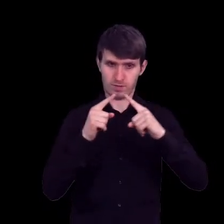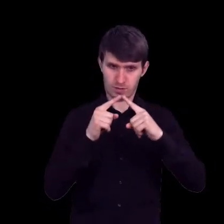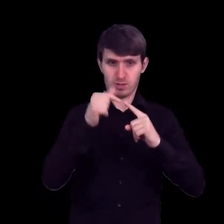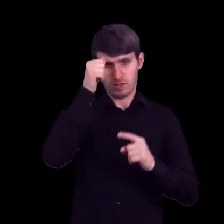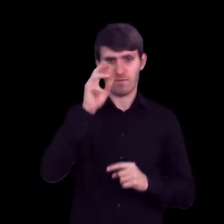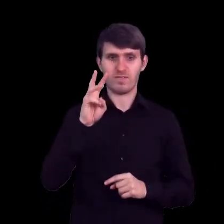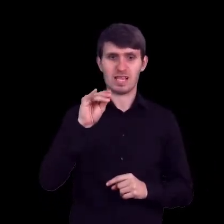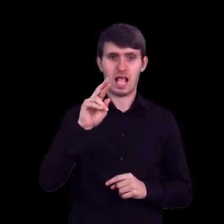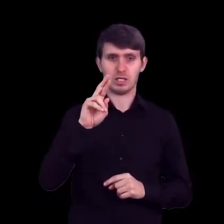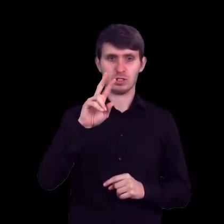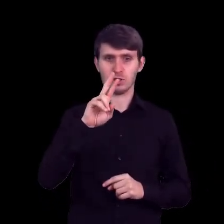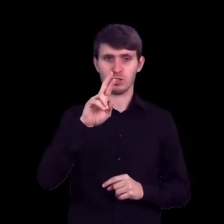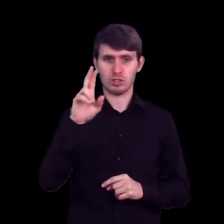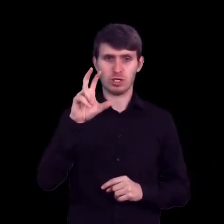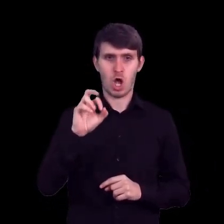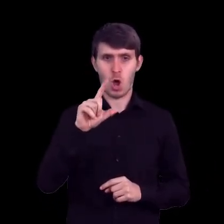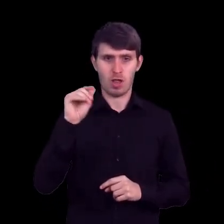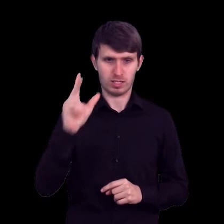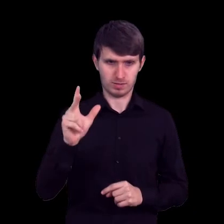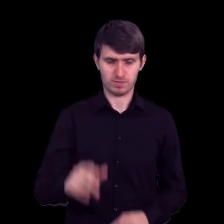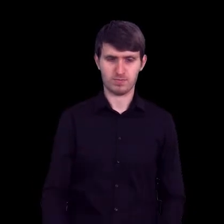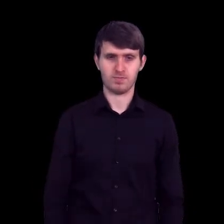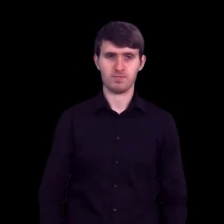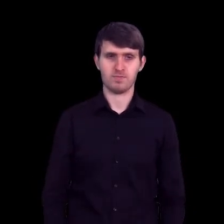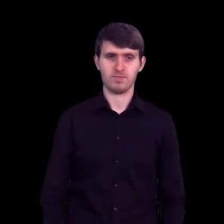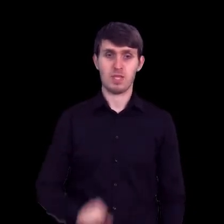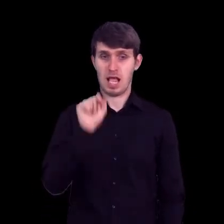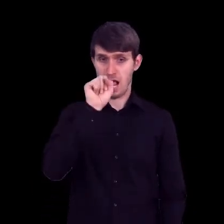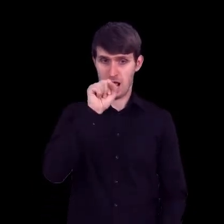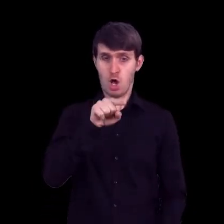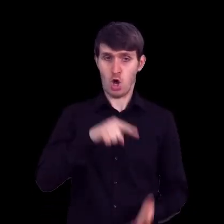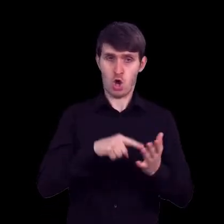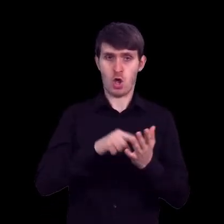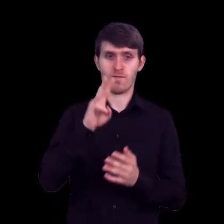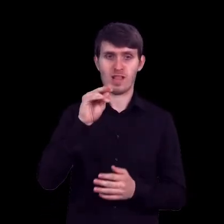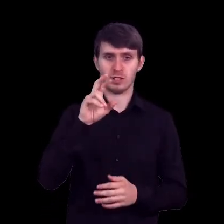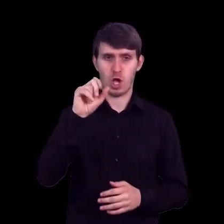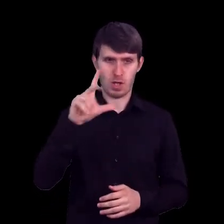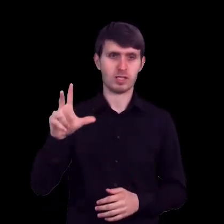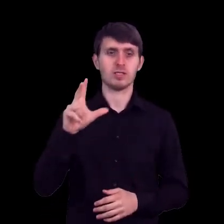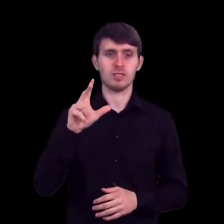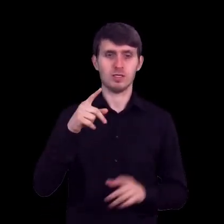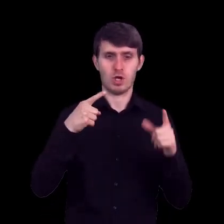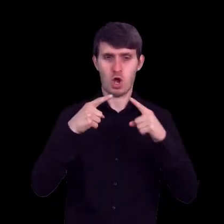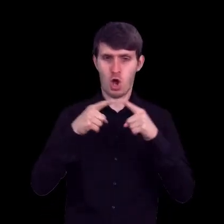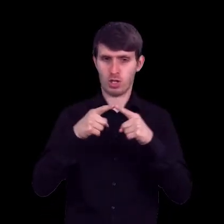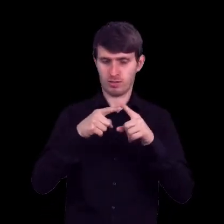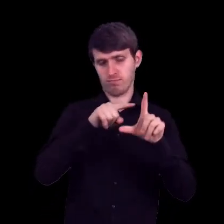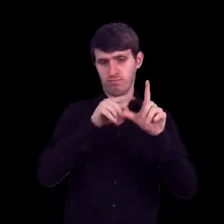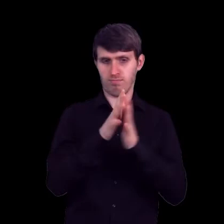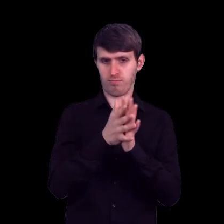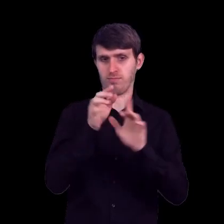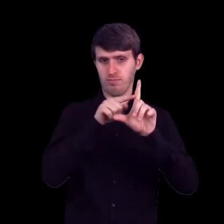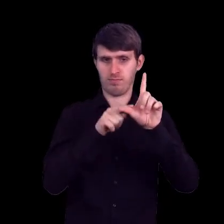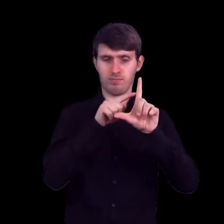Taki wspólny początek nazywamy wierzchołkiem kąta. Punkt A to wierzchołek kąta. To nie tylko początek